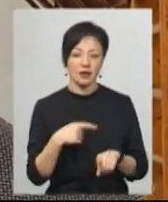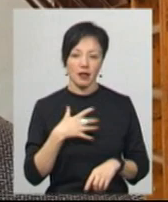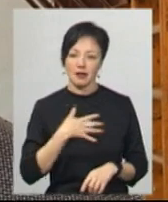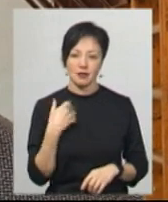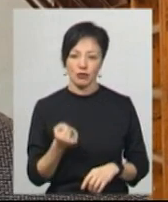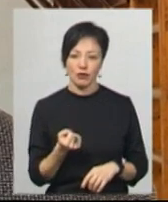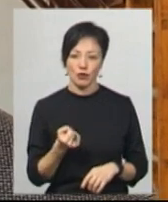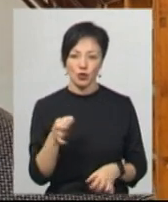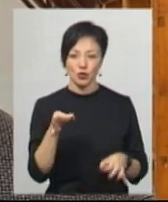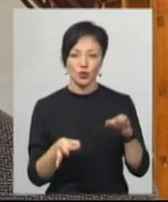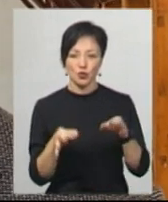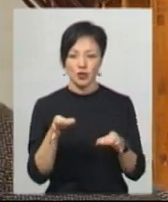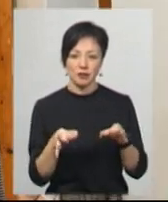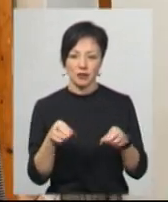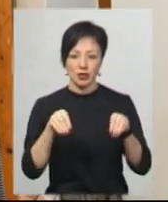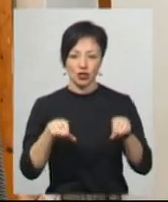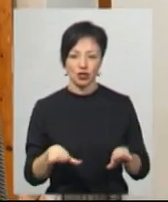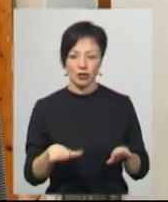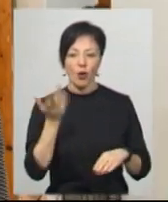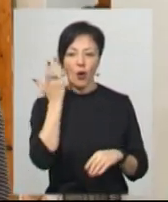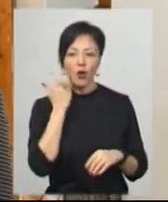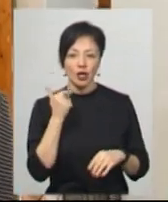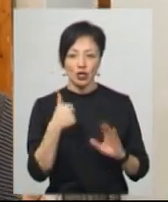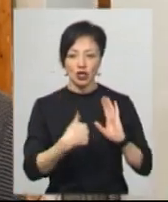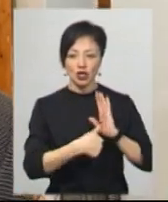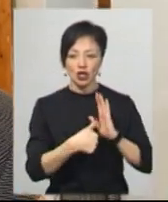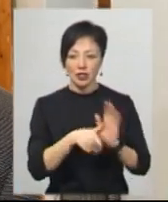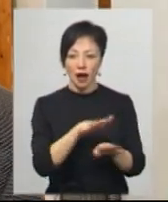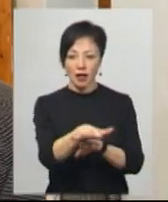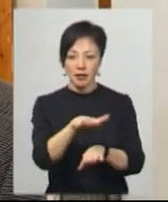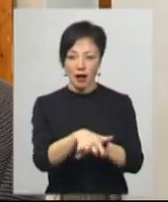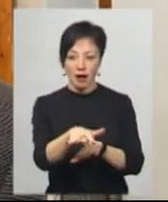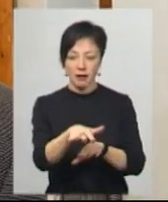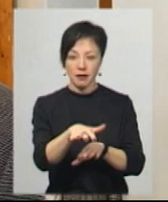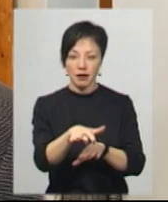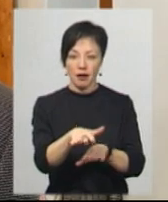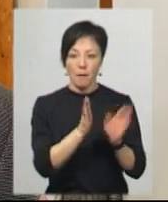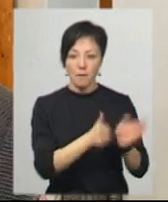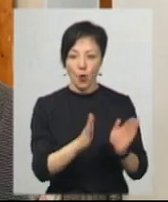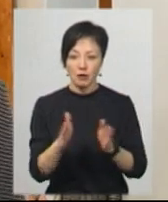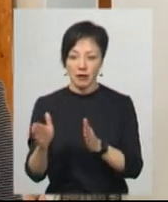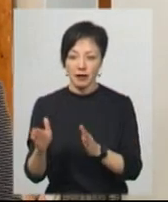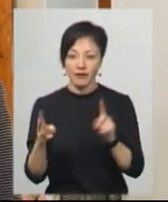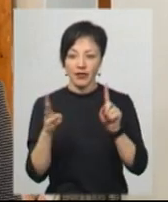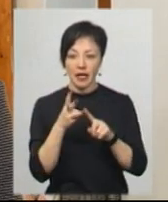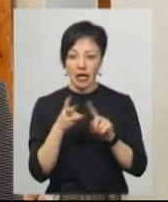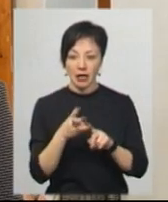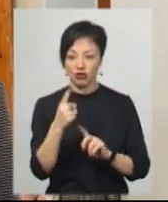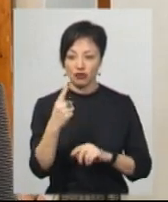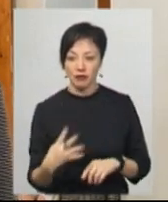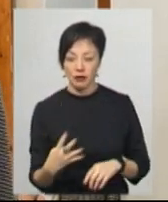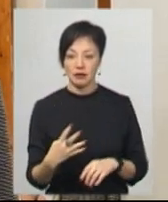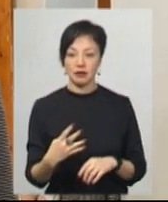незадоволений із суддівськими рішеннями. Коли 6 атак поспіль у третій чверті